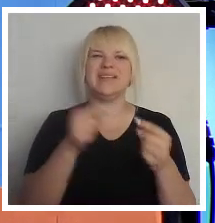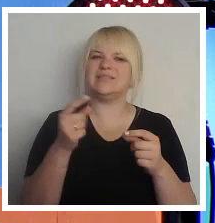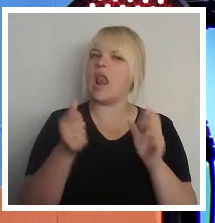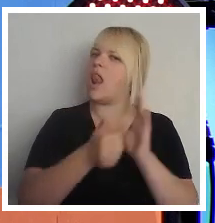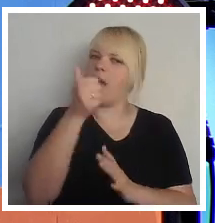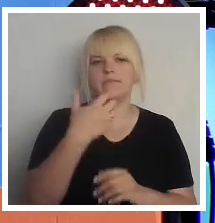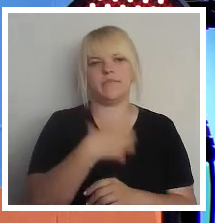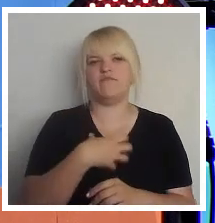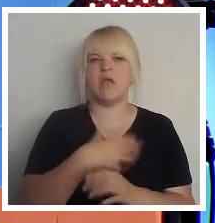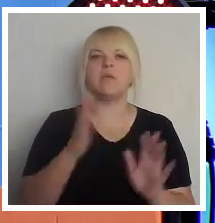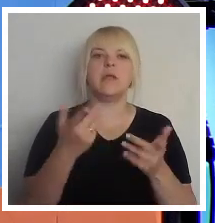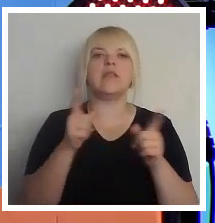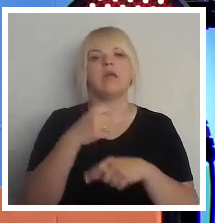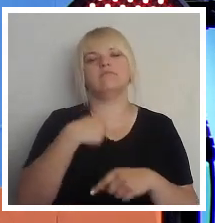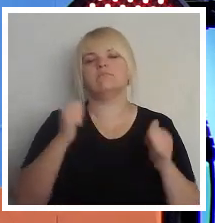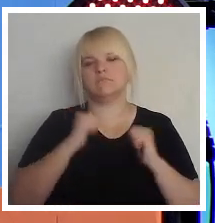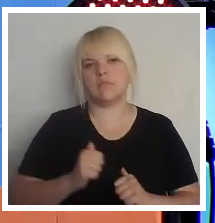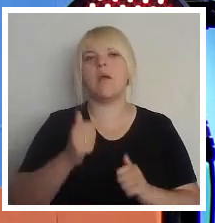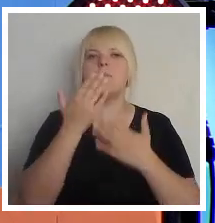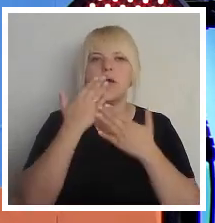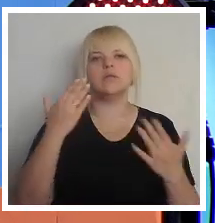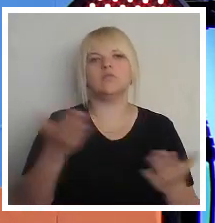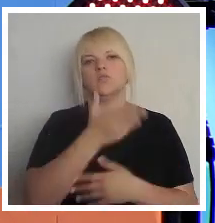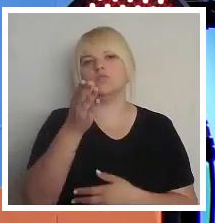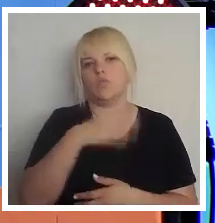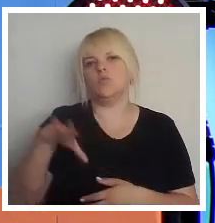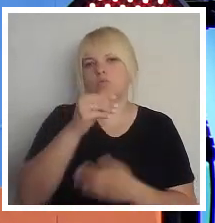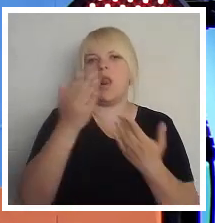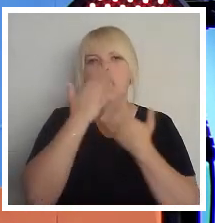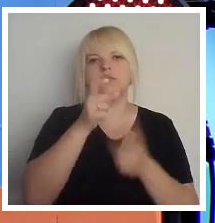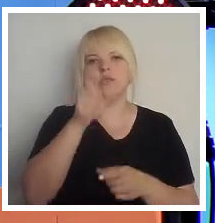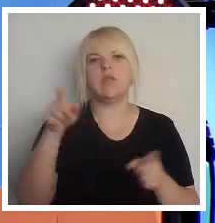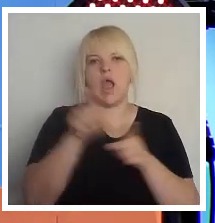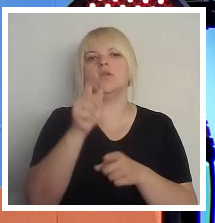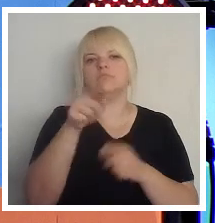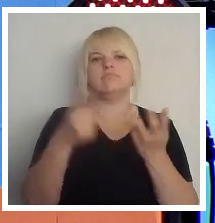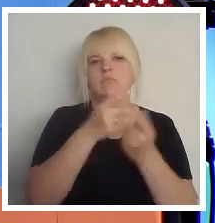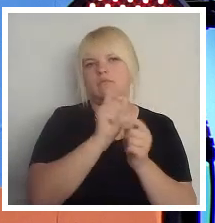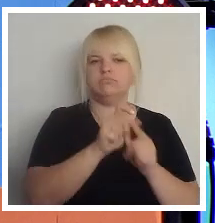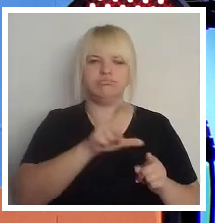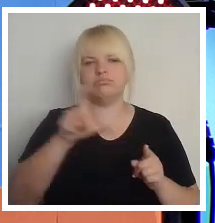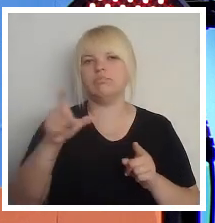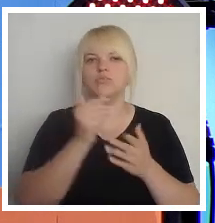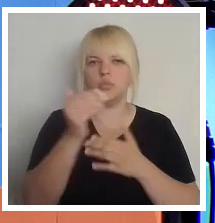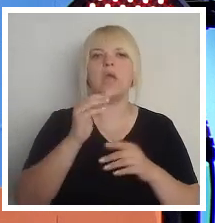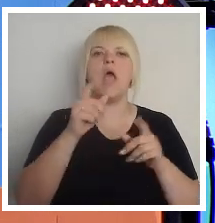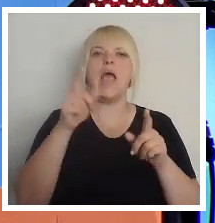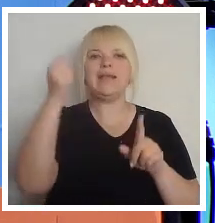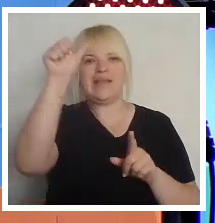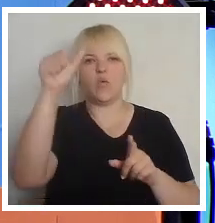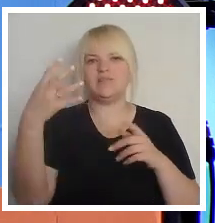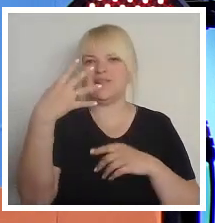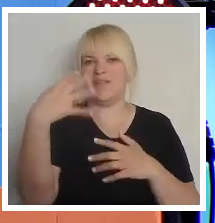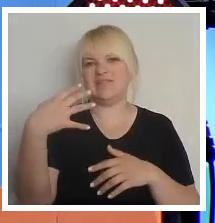bet esmu apmierināts un pateicīgs mūsu lasītājiem un arī par to, ka šis skaits turpina augt. Jā, mums ir daudz, kur augt līdz Igaunijas